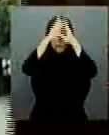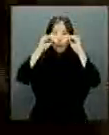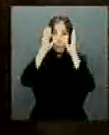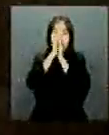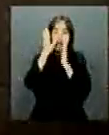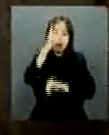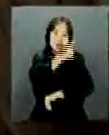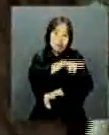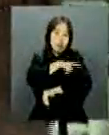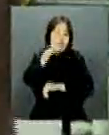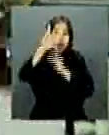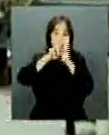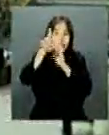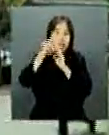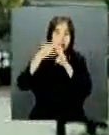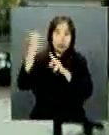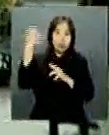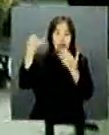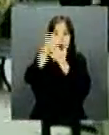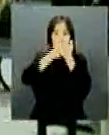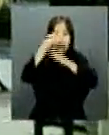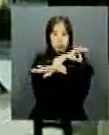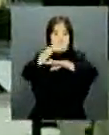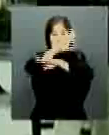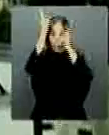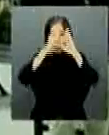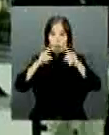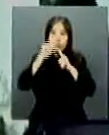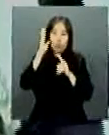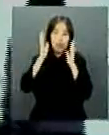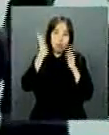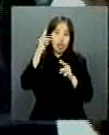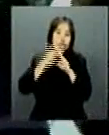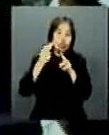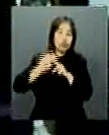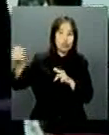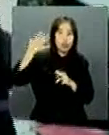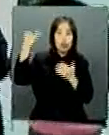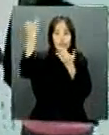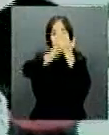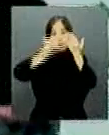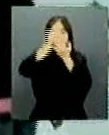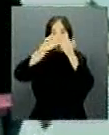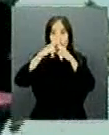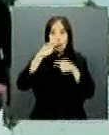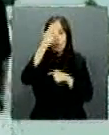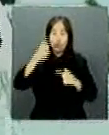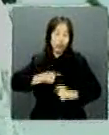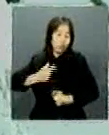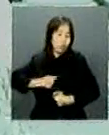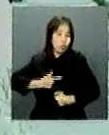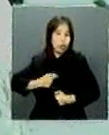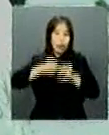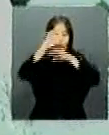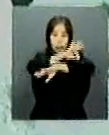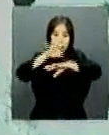ชียงรายที่ออกแบบและควบคุมการก่อสร้างโดยอาจารย์เฉลิมชัยโคสิทธิพิพัฒน์ซึ่งต่างประทับใจในความสวยงามของสถาปัตยกร